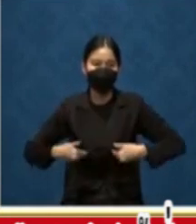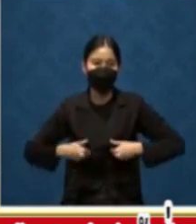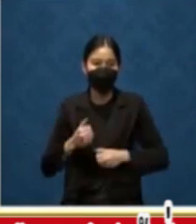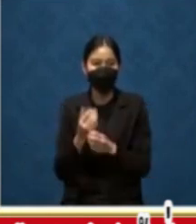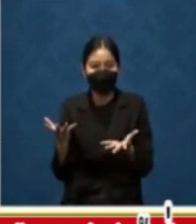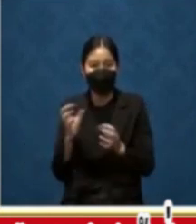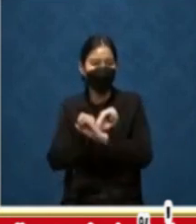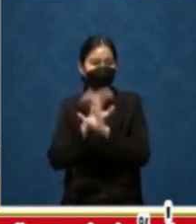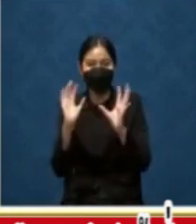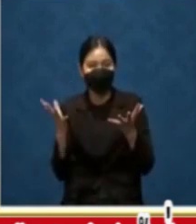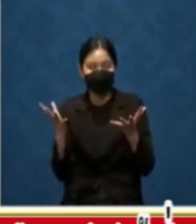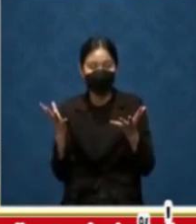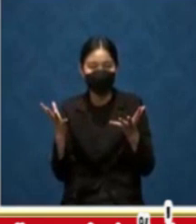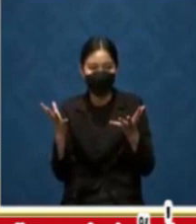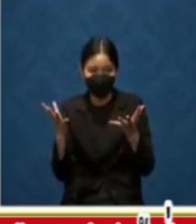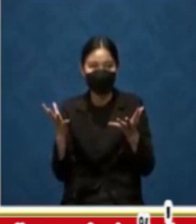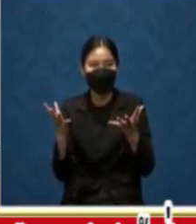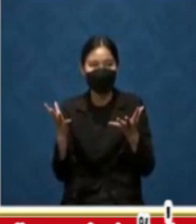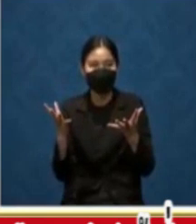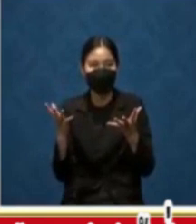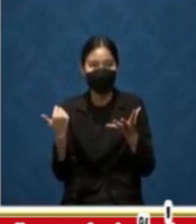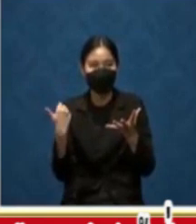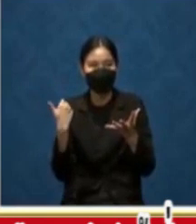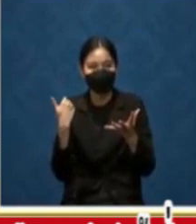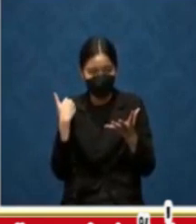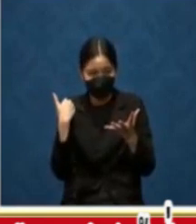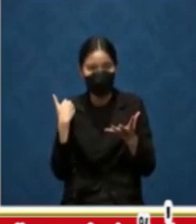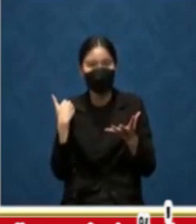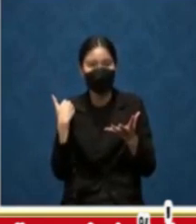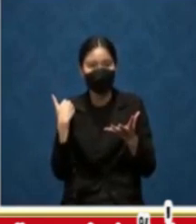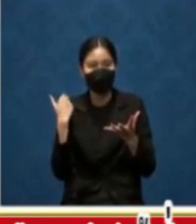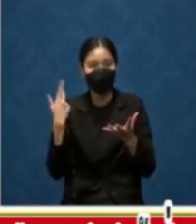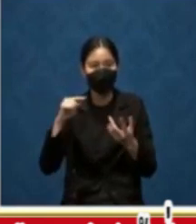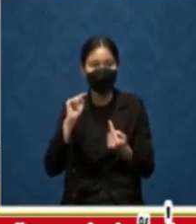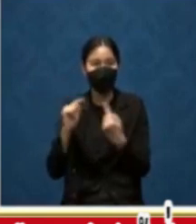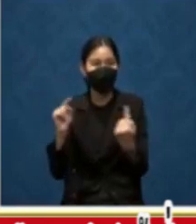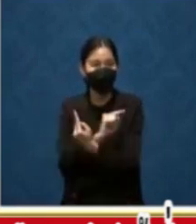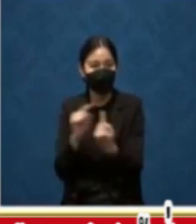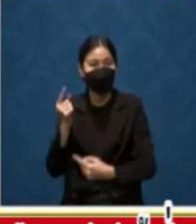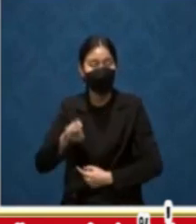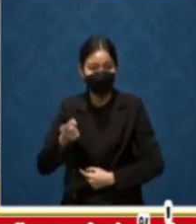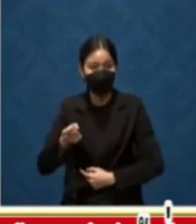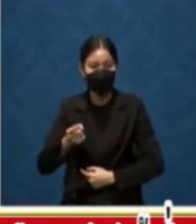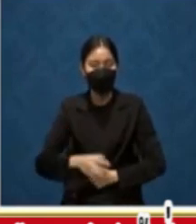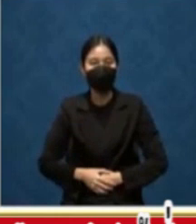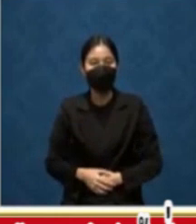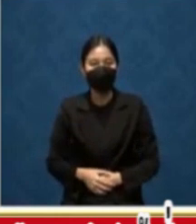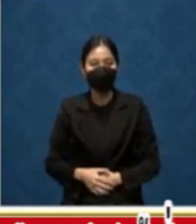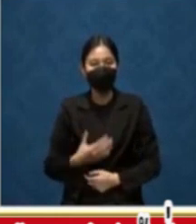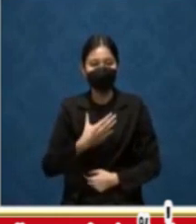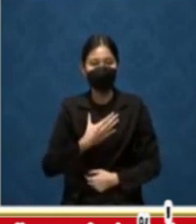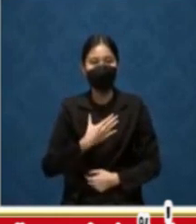ไม่ชัดเจนว่ามันจะมีกำไรคืนให้สังคมไหมเพราะฉะนั้น